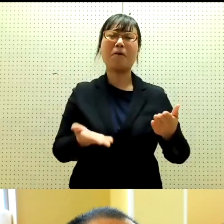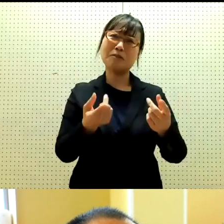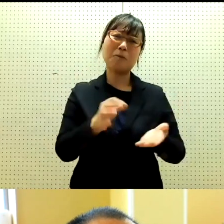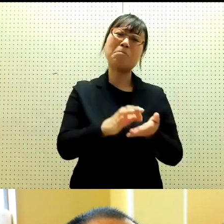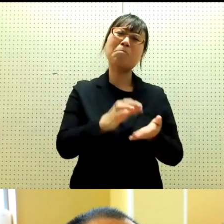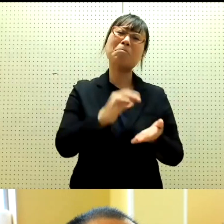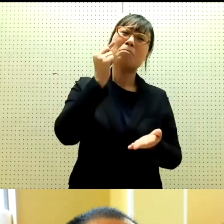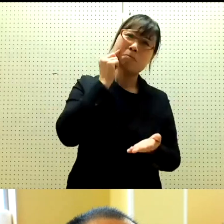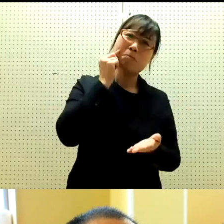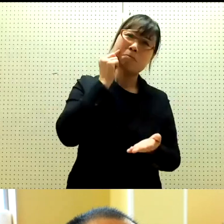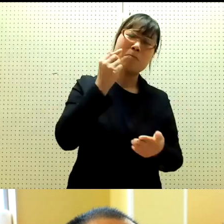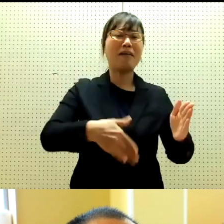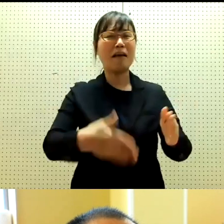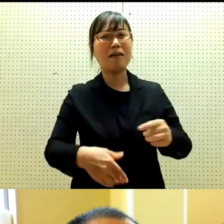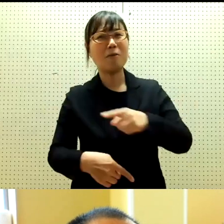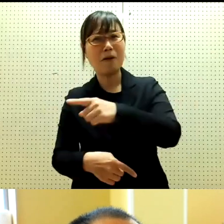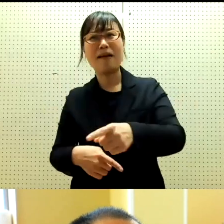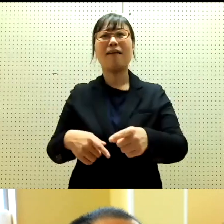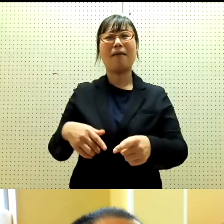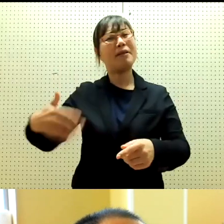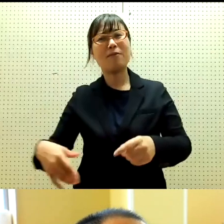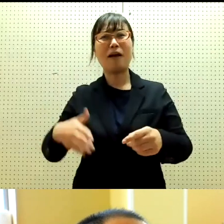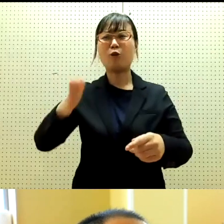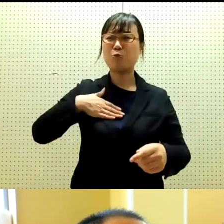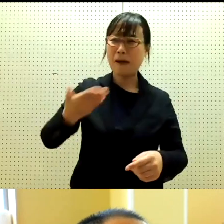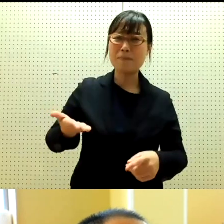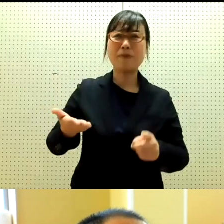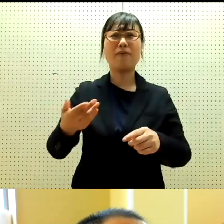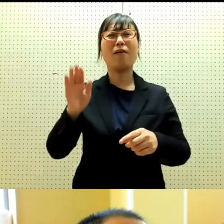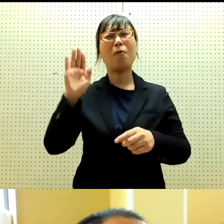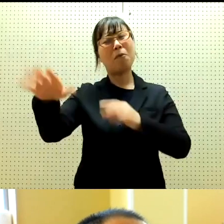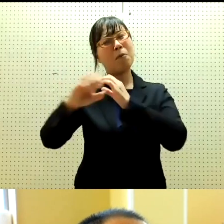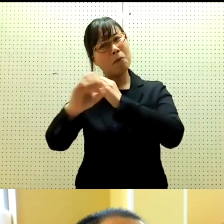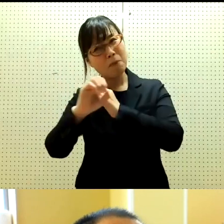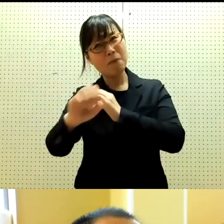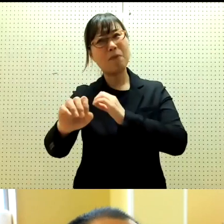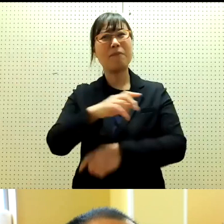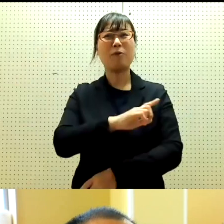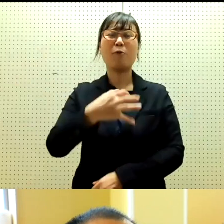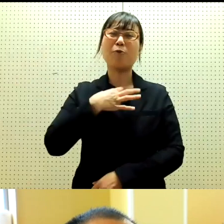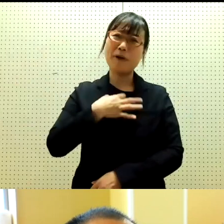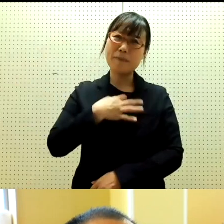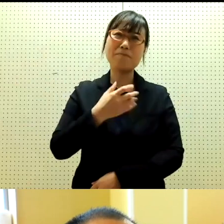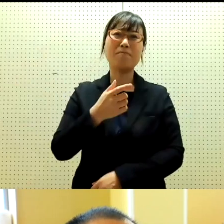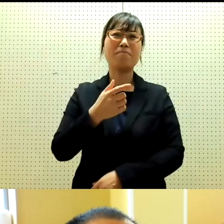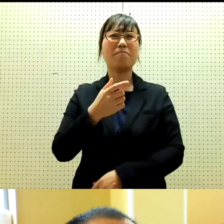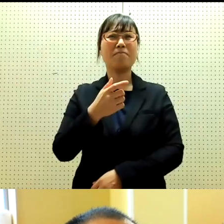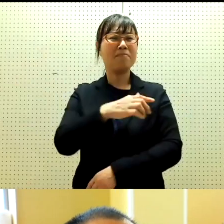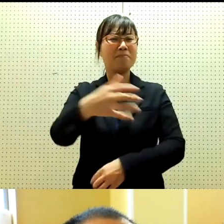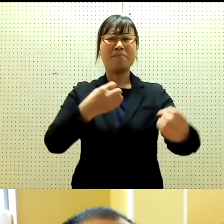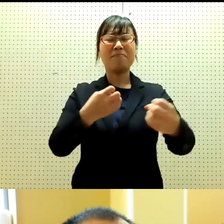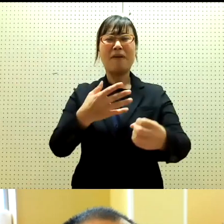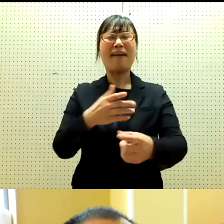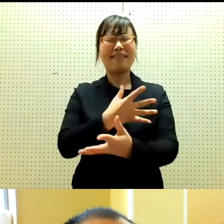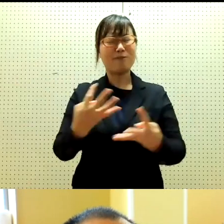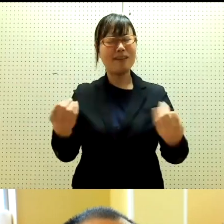不満とかね、これからどうなっていくのってご不安の部分もまたたくさんあるとは思うんですけれども、でも